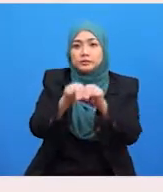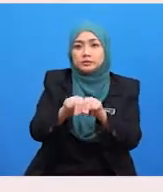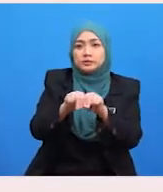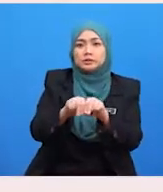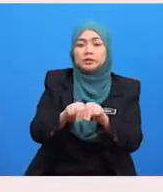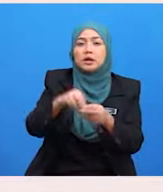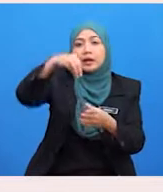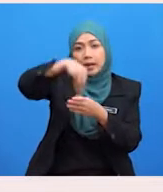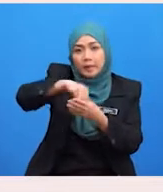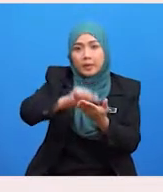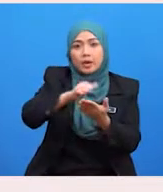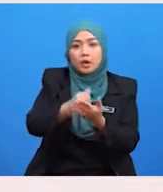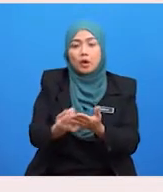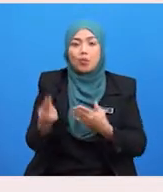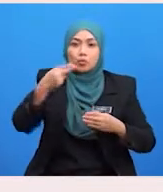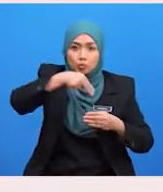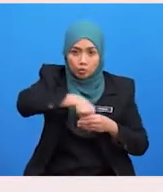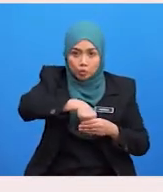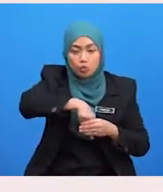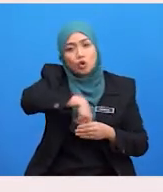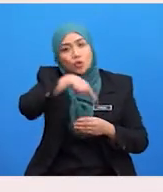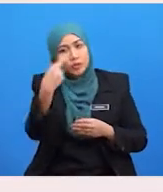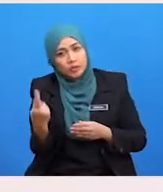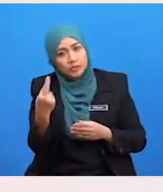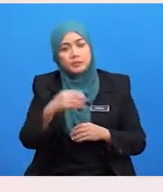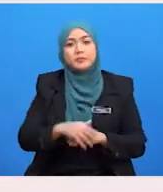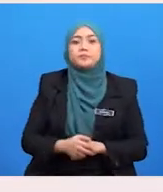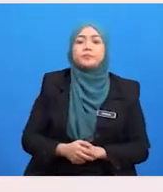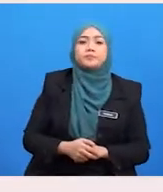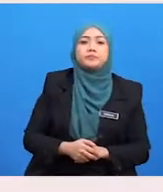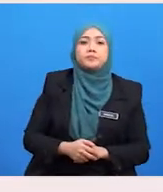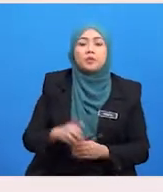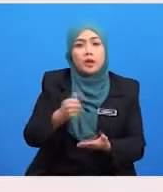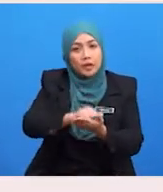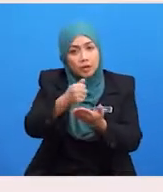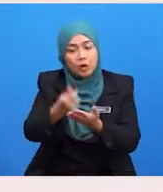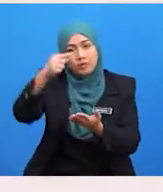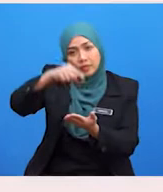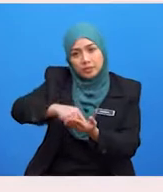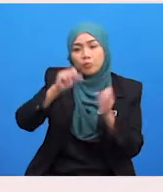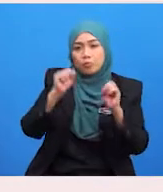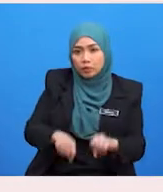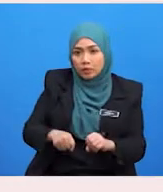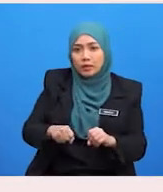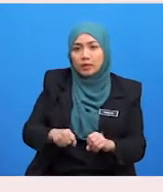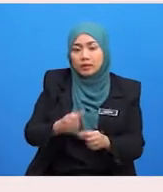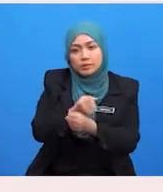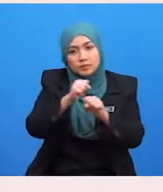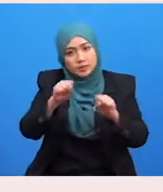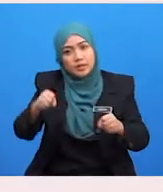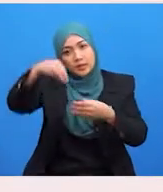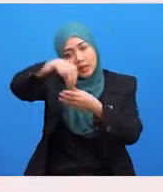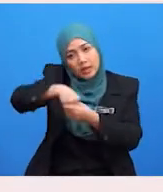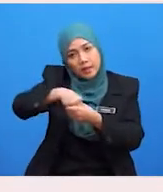dalam akaun untung rugi. Untuk makluman murid-murid, akaun untung rugi boleh disediakan dalam bentuk